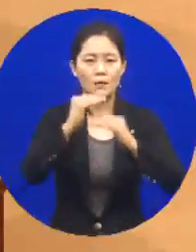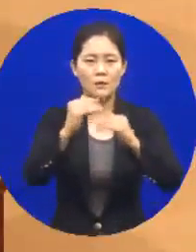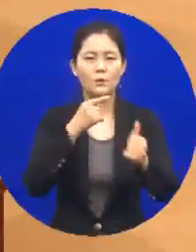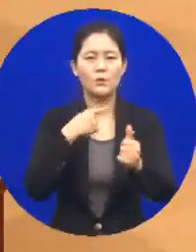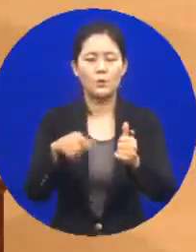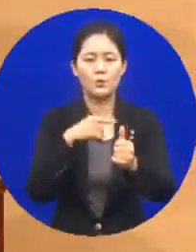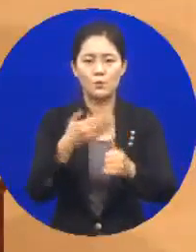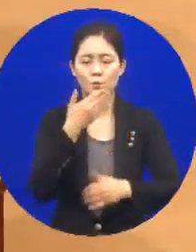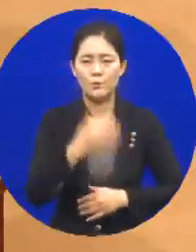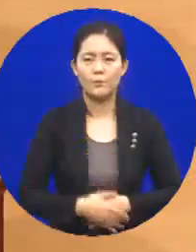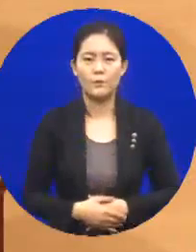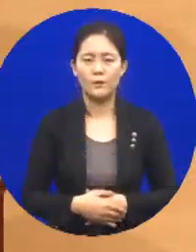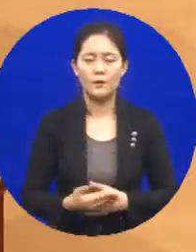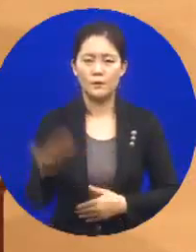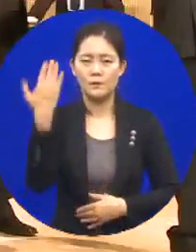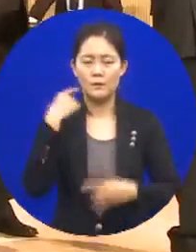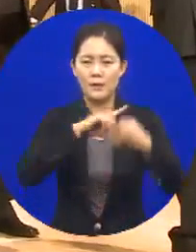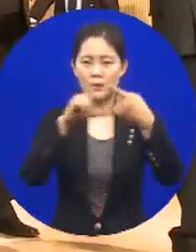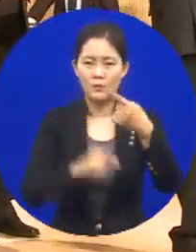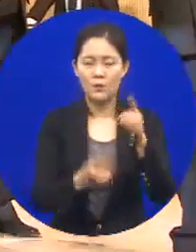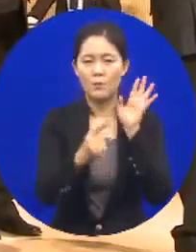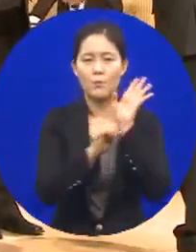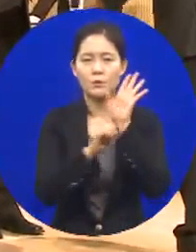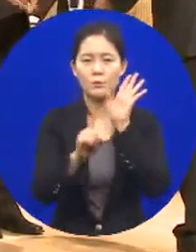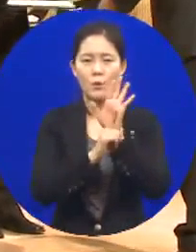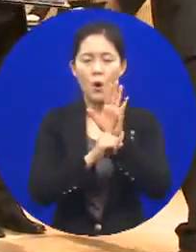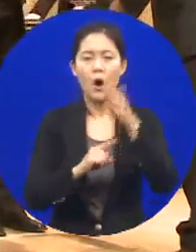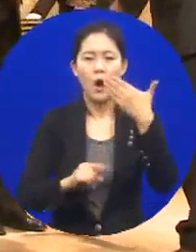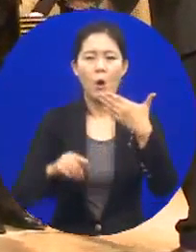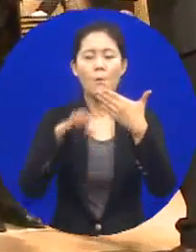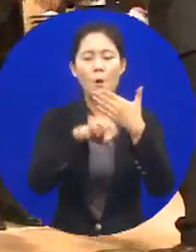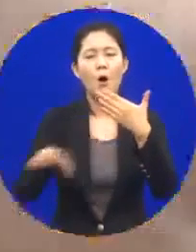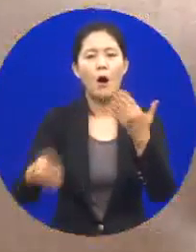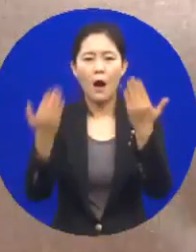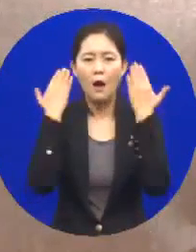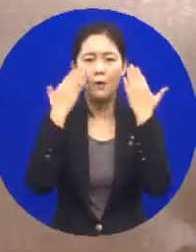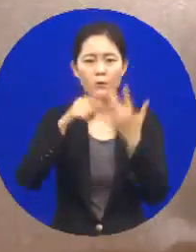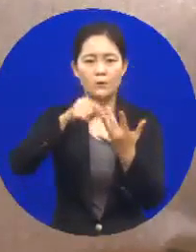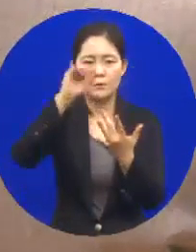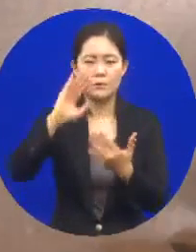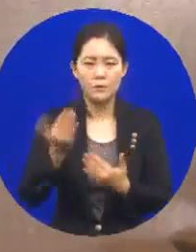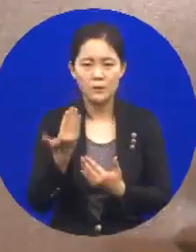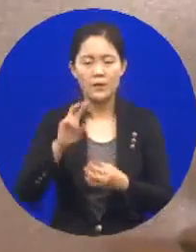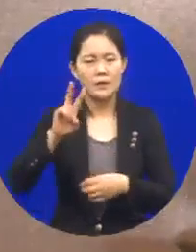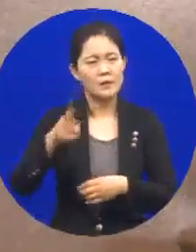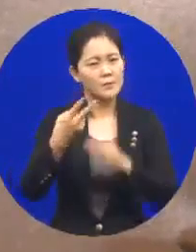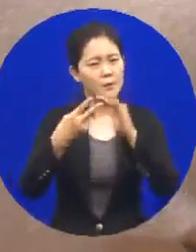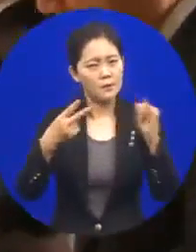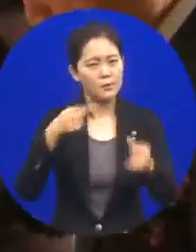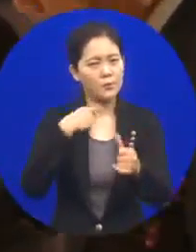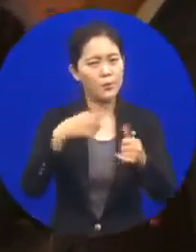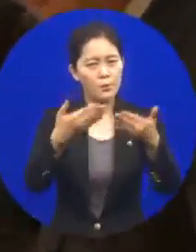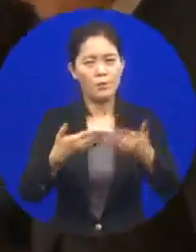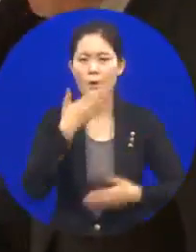과정입니다. 지난 2월 모집 공모에 최종 9개 초중학교가 선정됐으며 앞으로 1년간 200여 명의 용인시